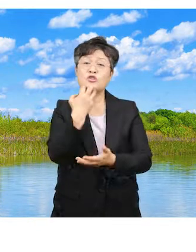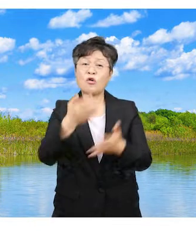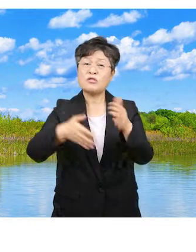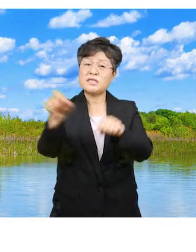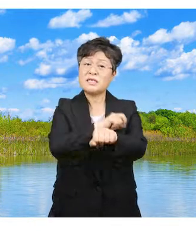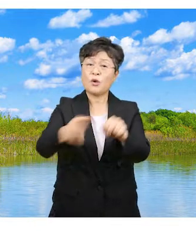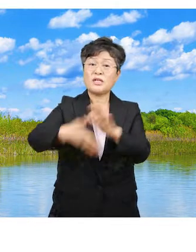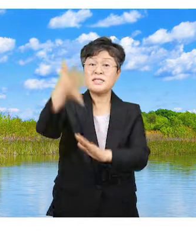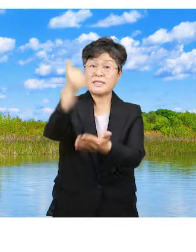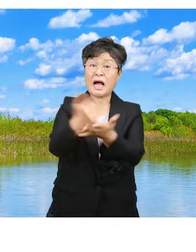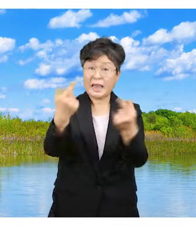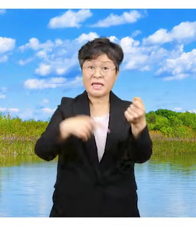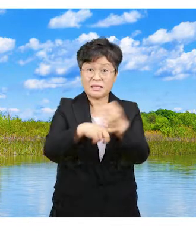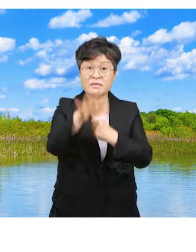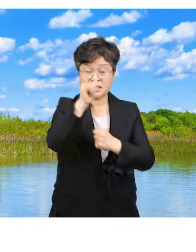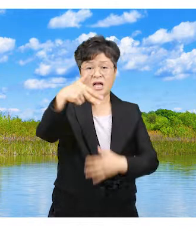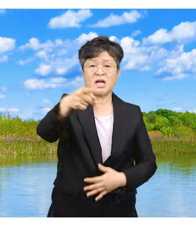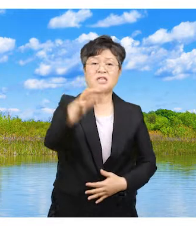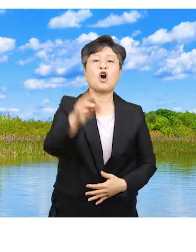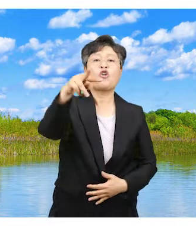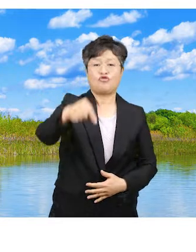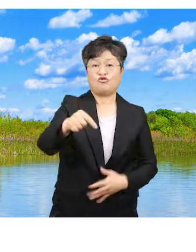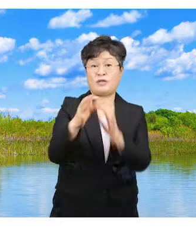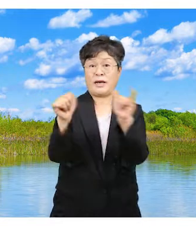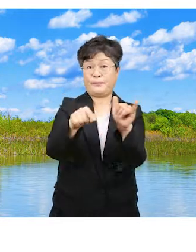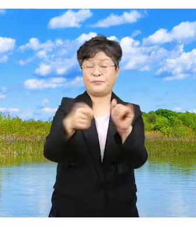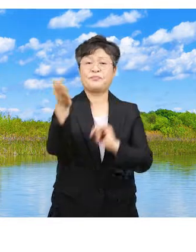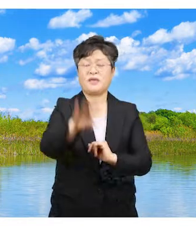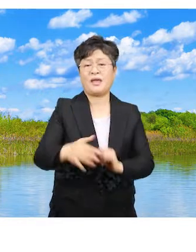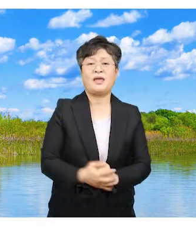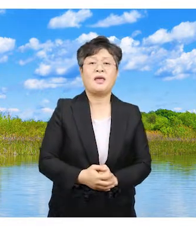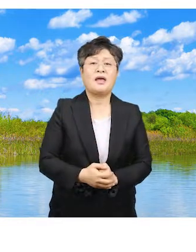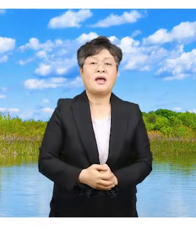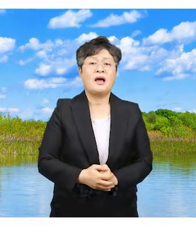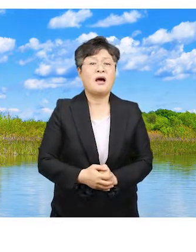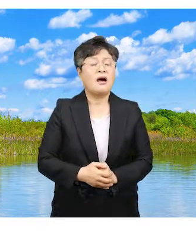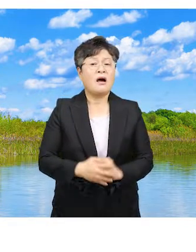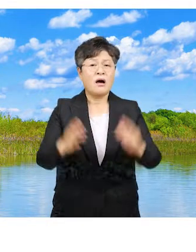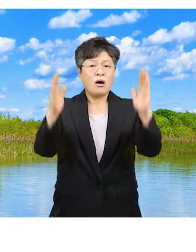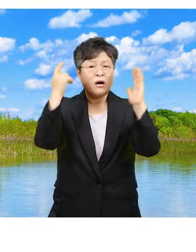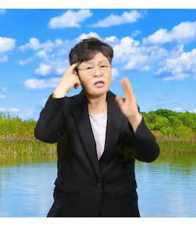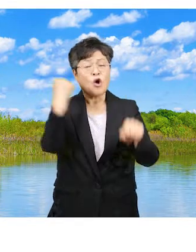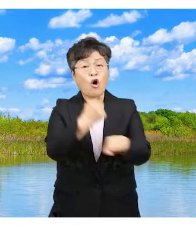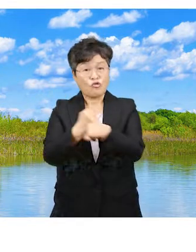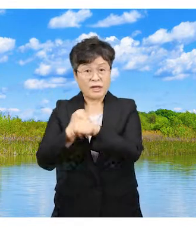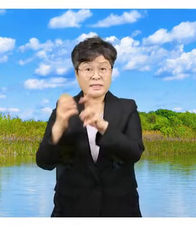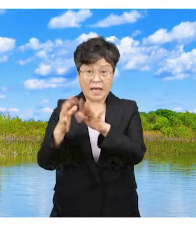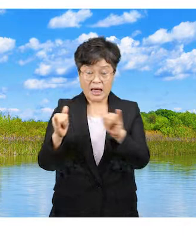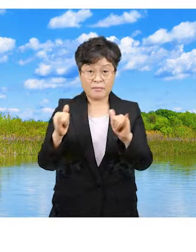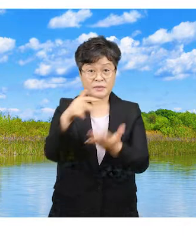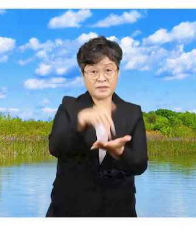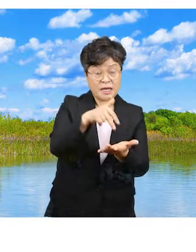분이 바로 정유 선생님이십니다. 정유 선생님은 학자로서도 이름이 높았고